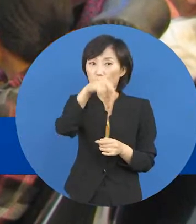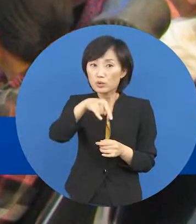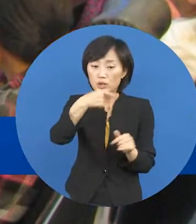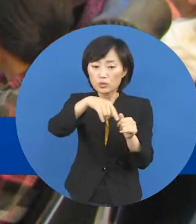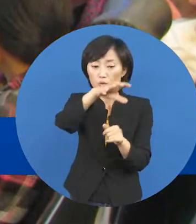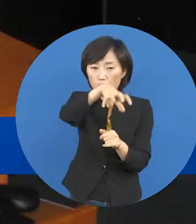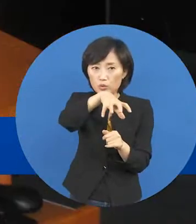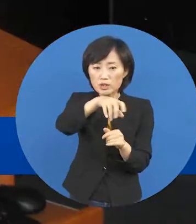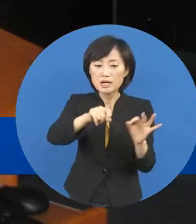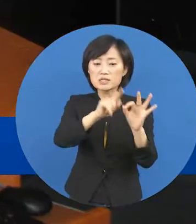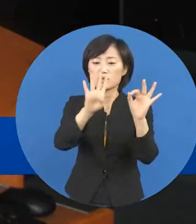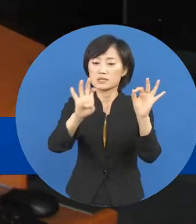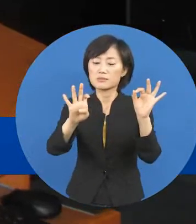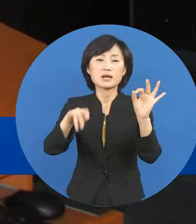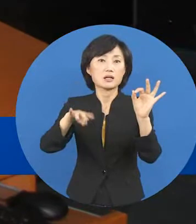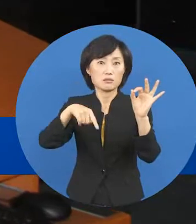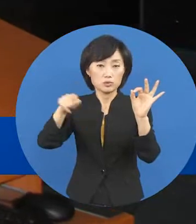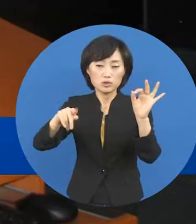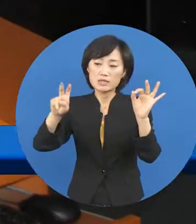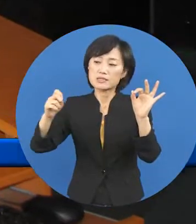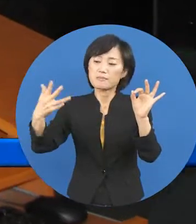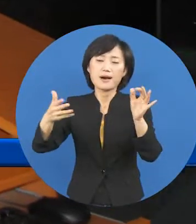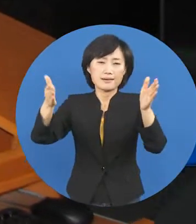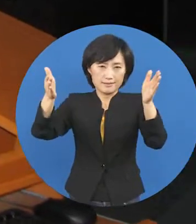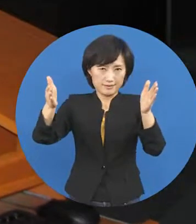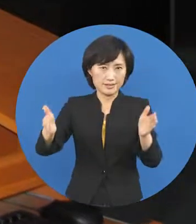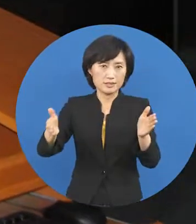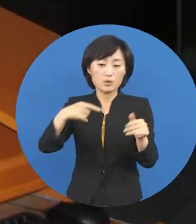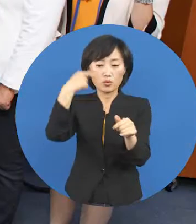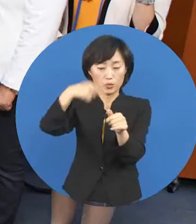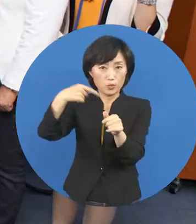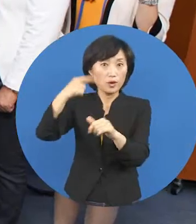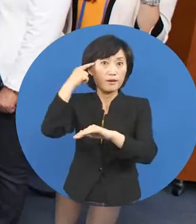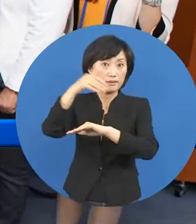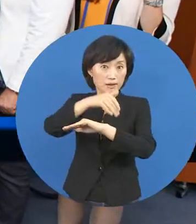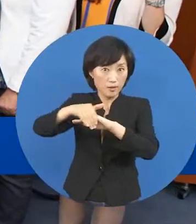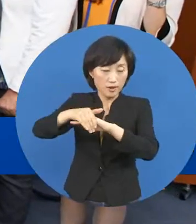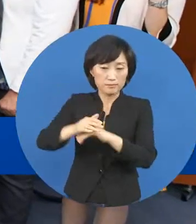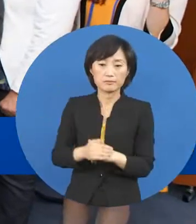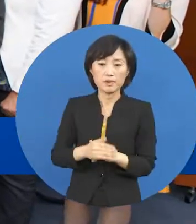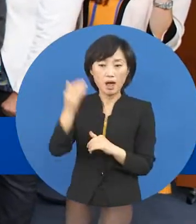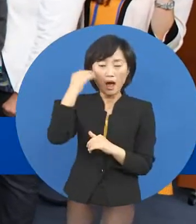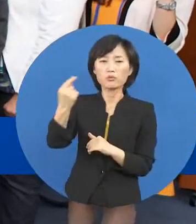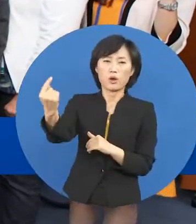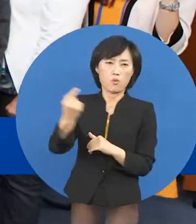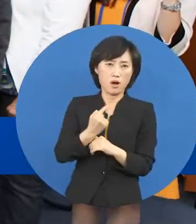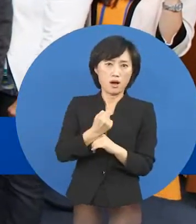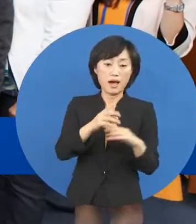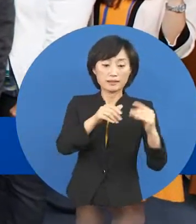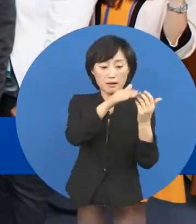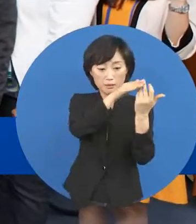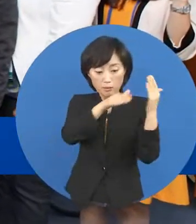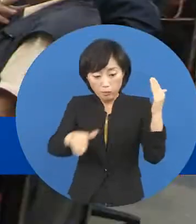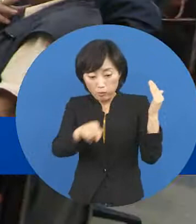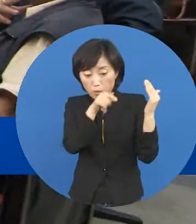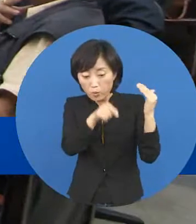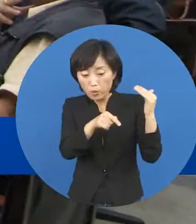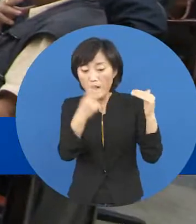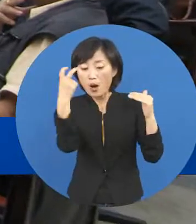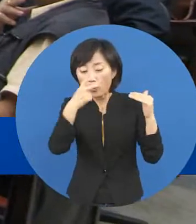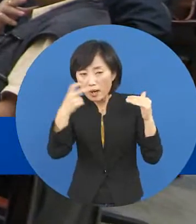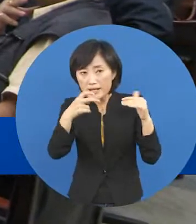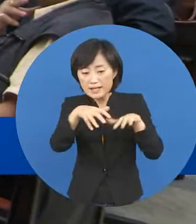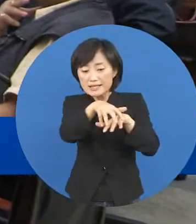중앙민방위방재교육원에서 지난 14일부터 오는 28일까지 진행되는데요. 교육생들은 우리나라의 급경사지 관리 제도와 시스템에 대한 강의를